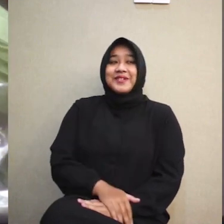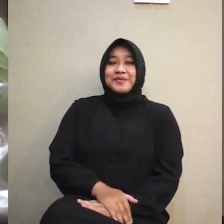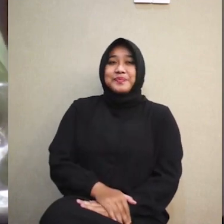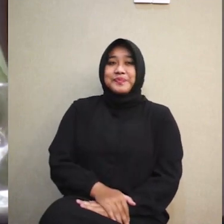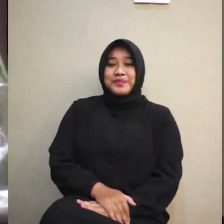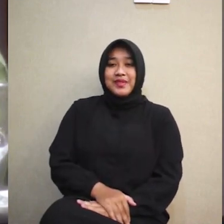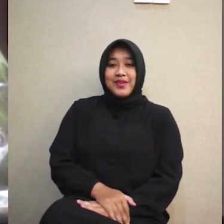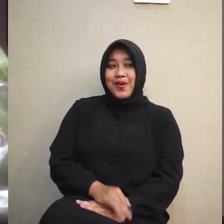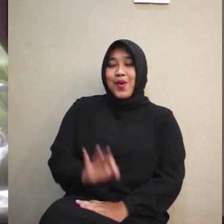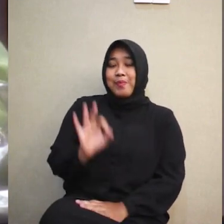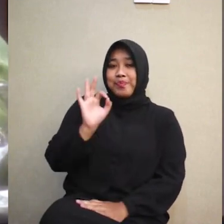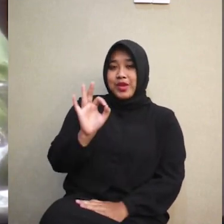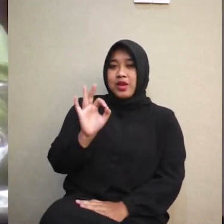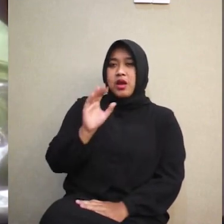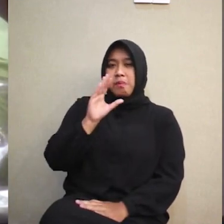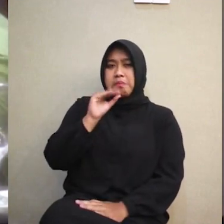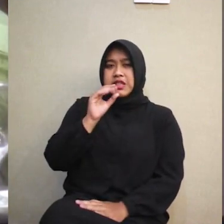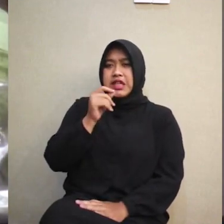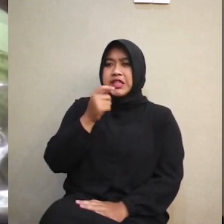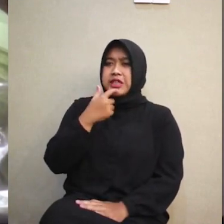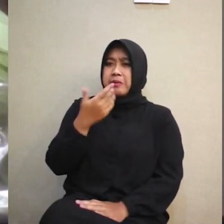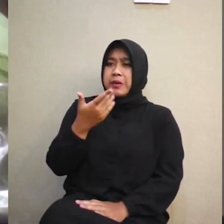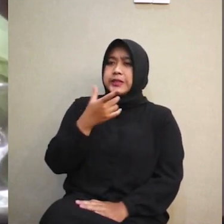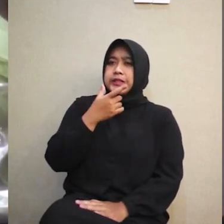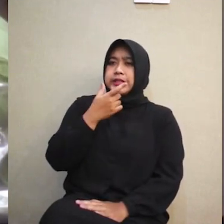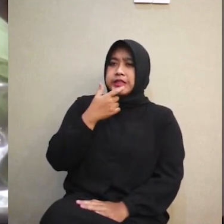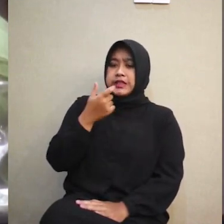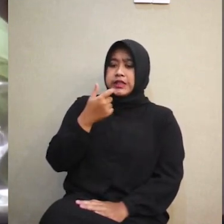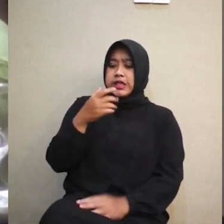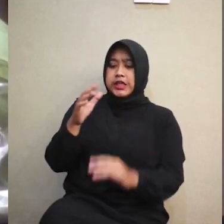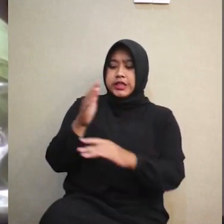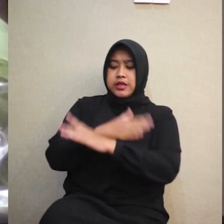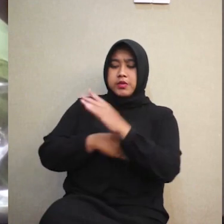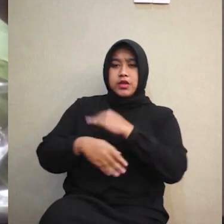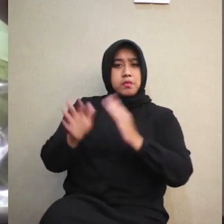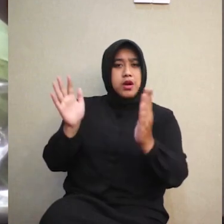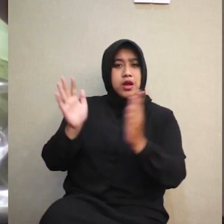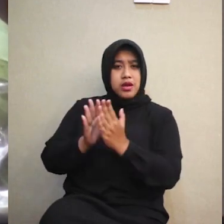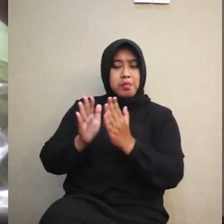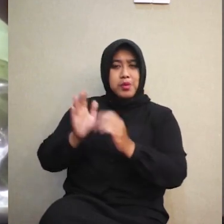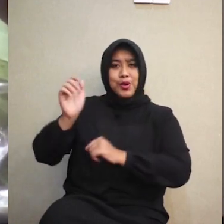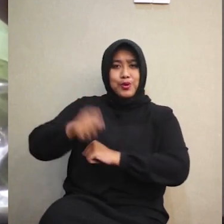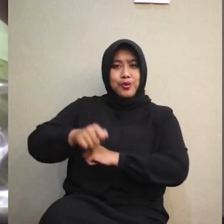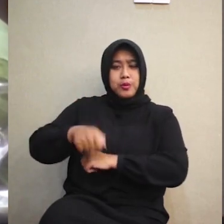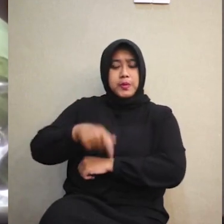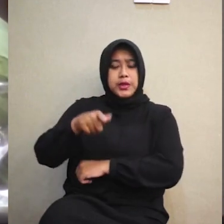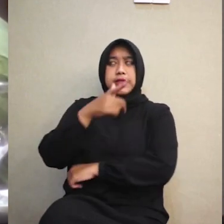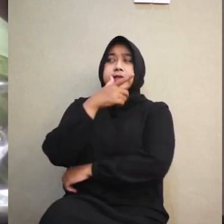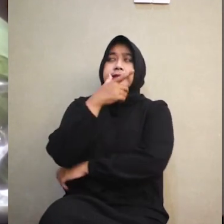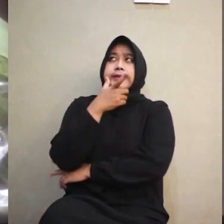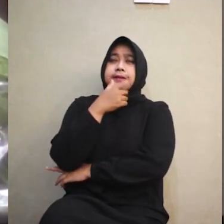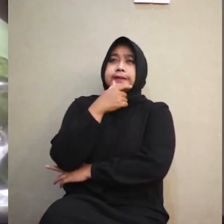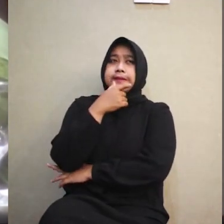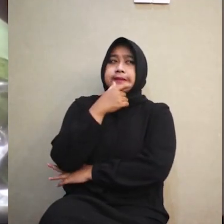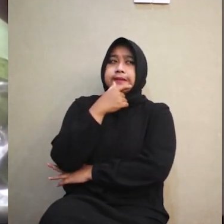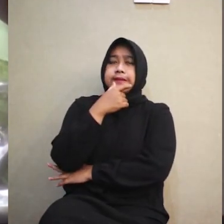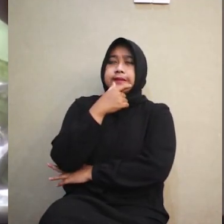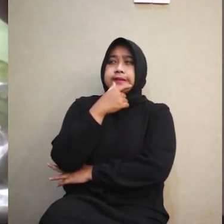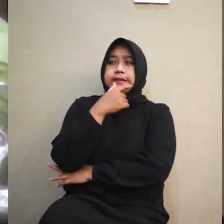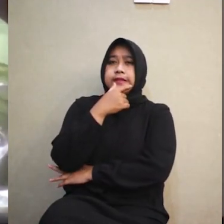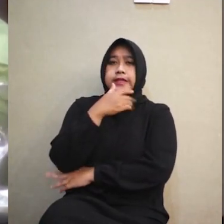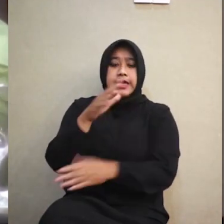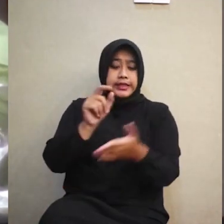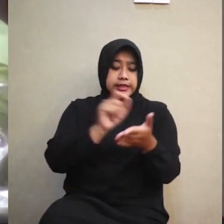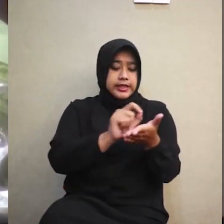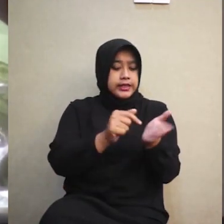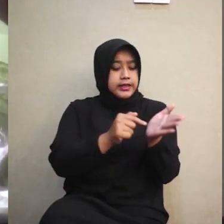baik untuk bicara tentang disabilitas peradaban dengan hukum itu kalau di catatan